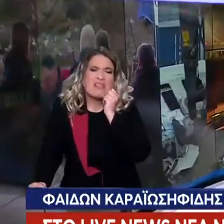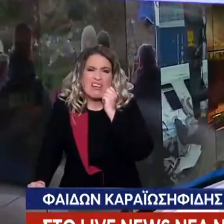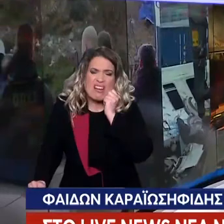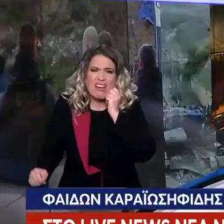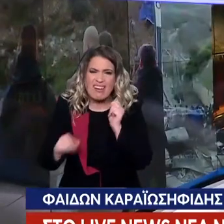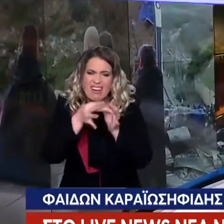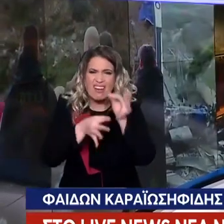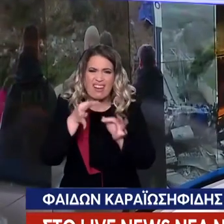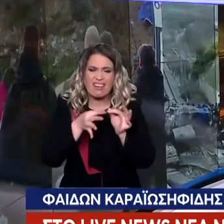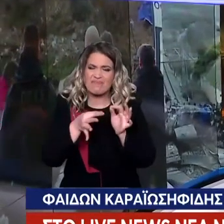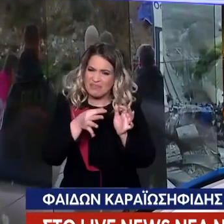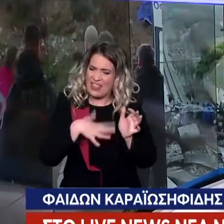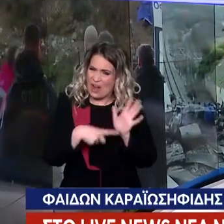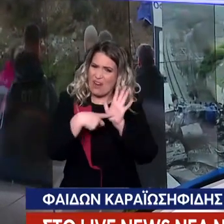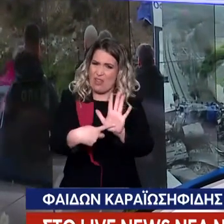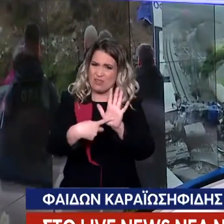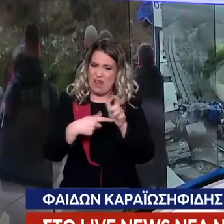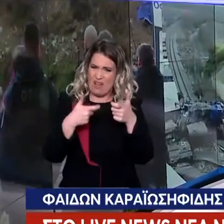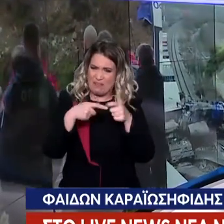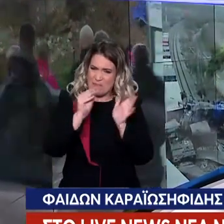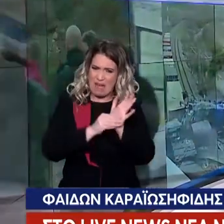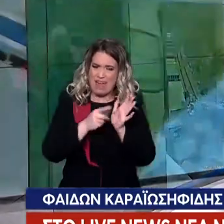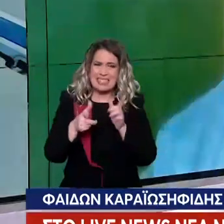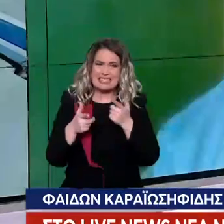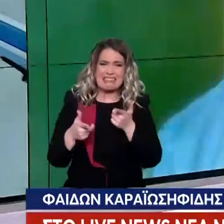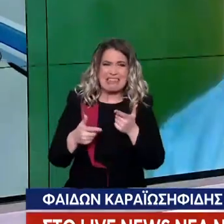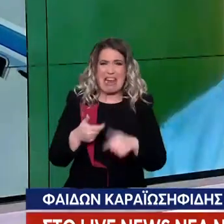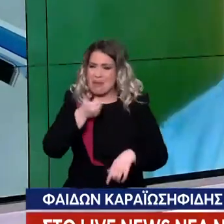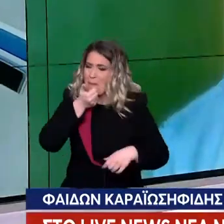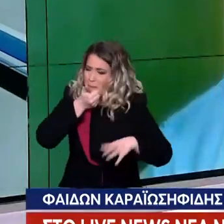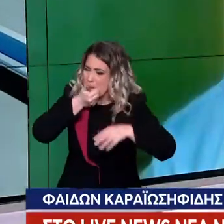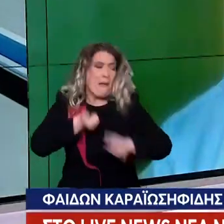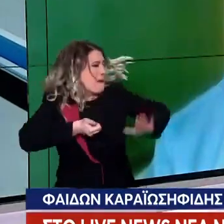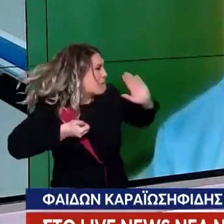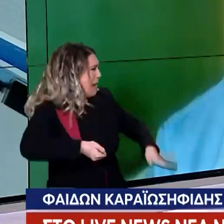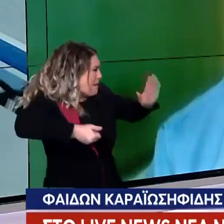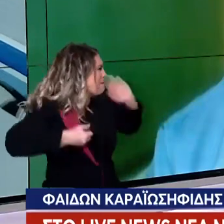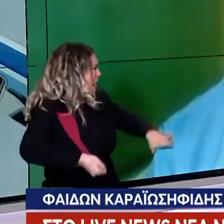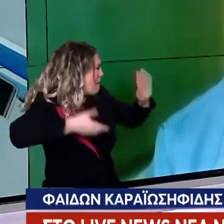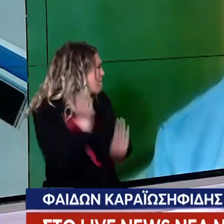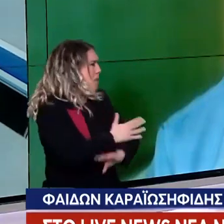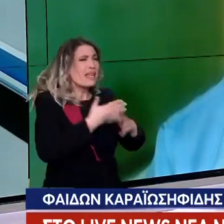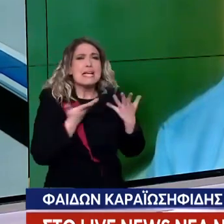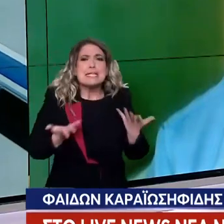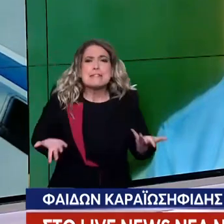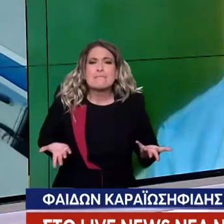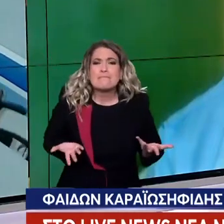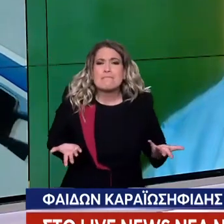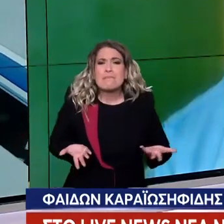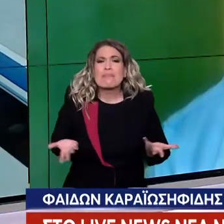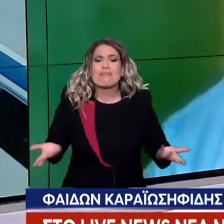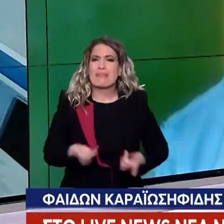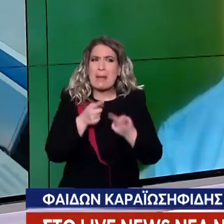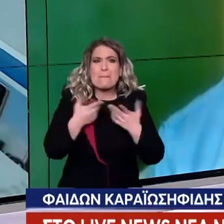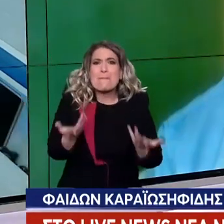να το ξανακούσουμε κυρία καρασεφ τ ακούστε τώρα το τους δύο ελεγκτές που προσπαθούν να συνεννοηθούν τα υπάρχουνε βλάβες στις γραμμές υπάρχει βλάβη στο ρεύμα είναι